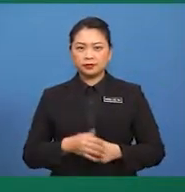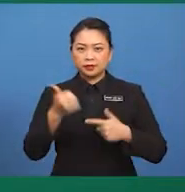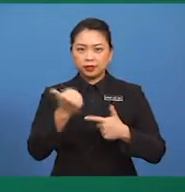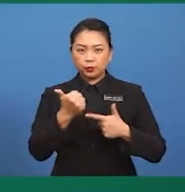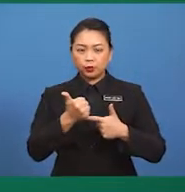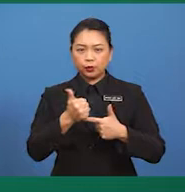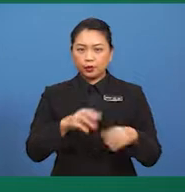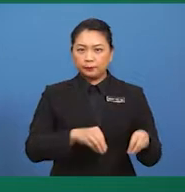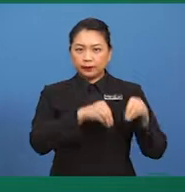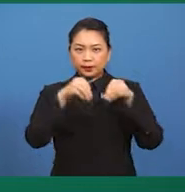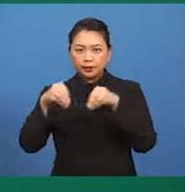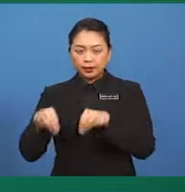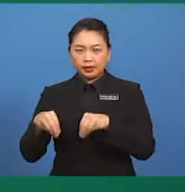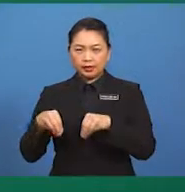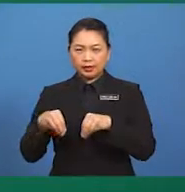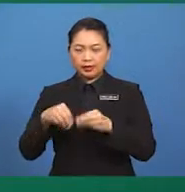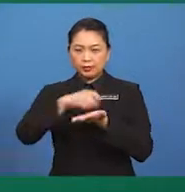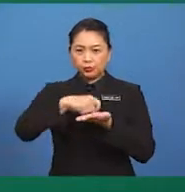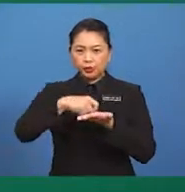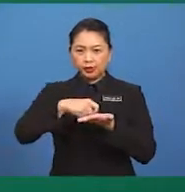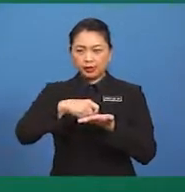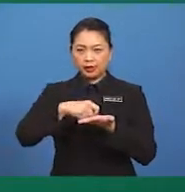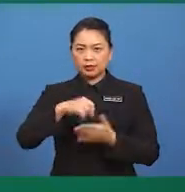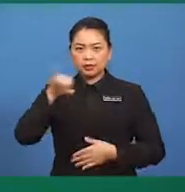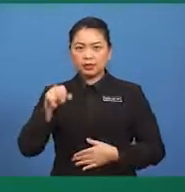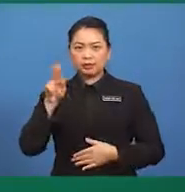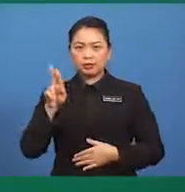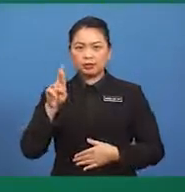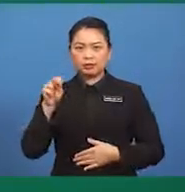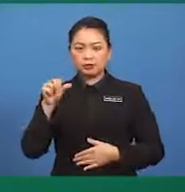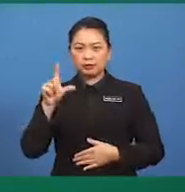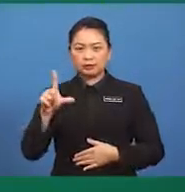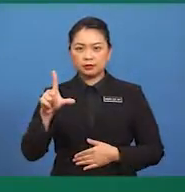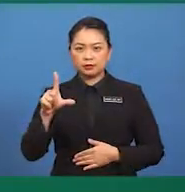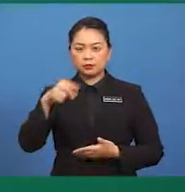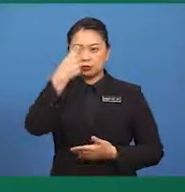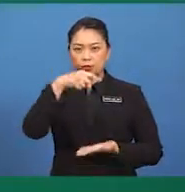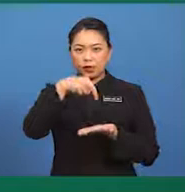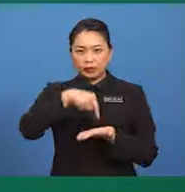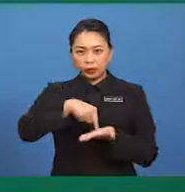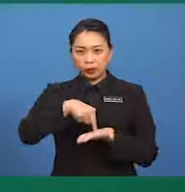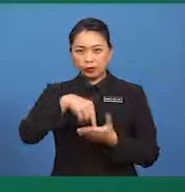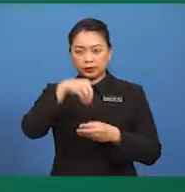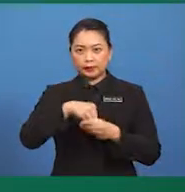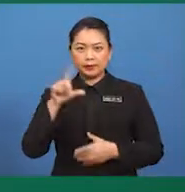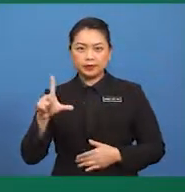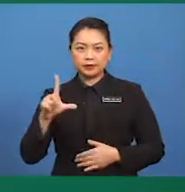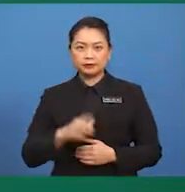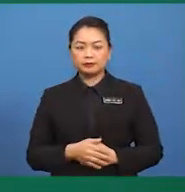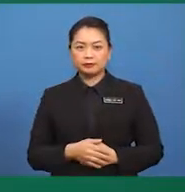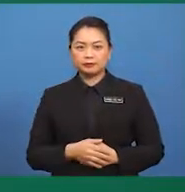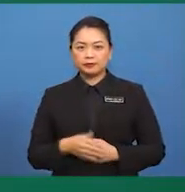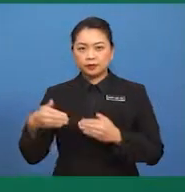memindahkan catatan jurnal am bagi hutang lapuk terpulih dan peruntukan hutang ragu ke dalam leja.